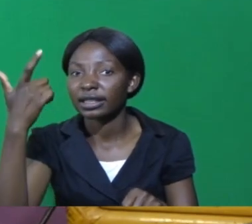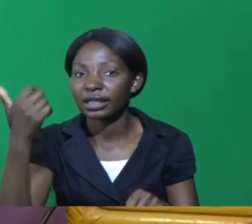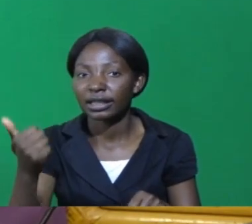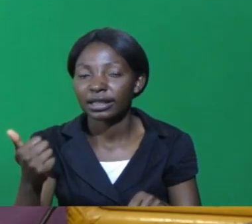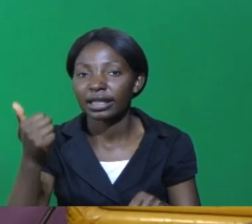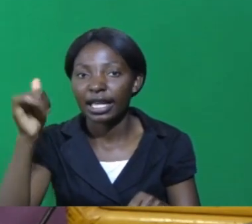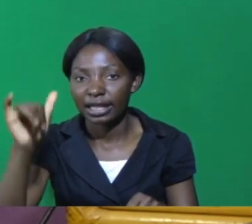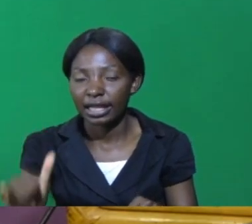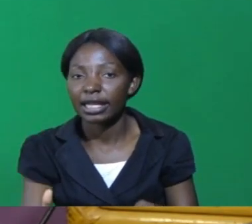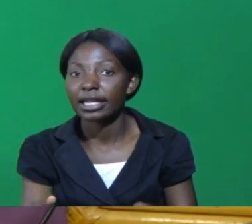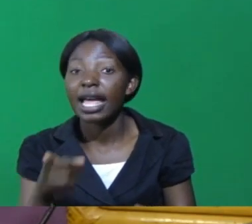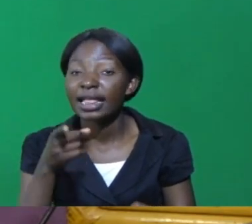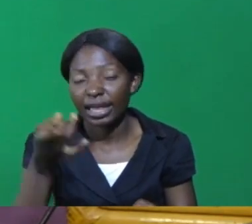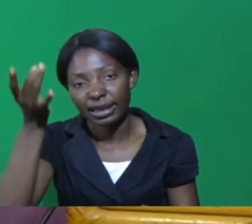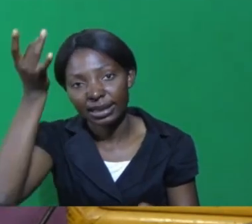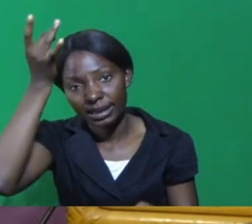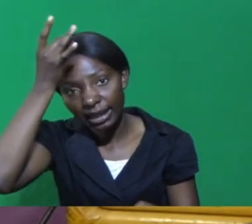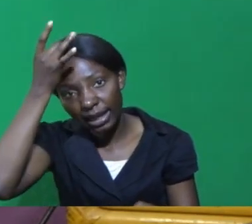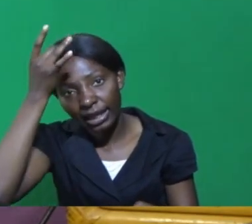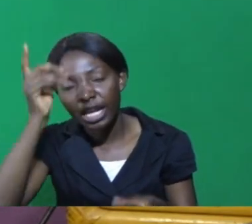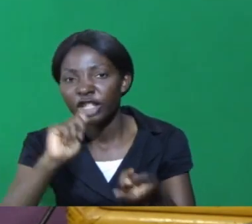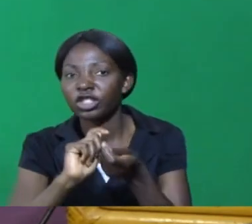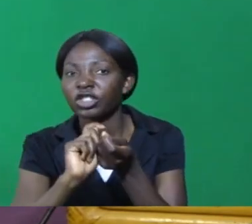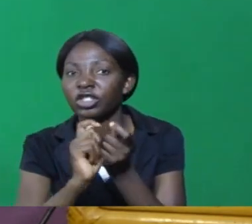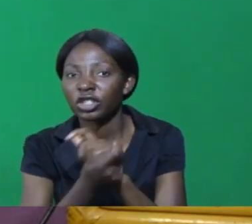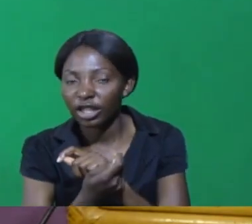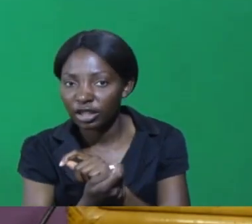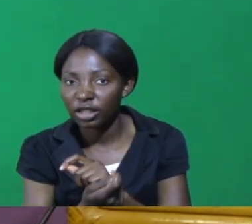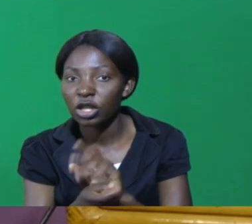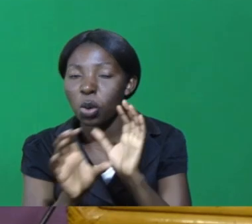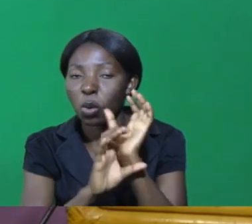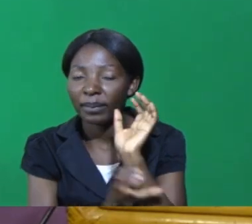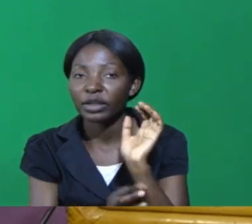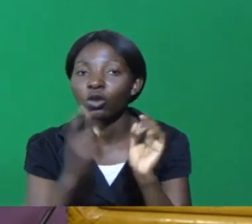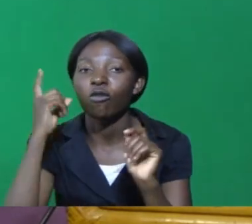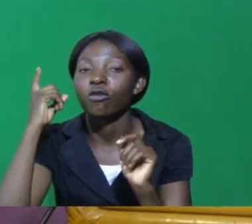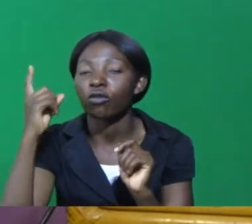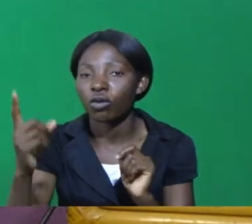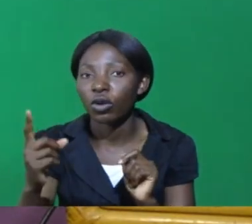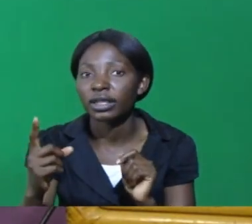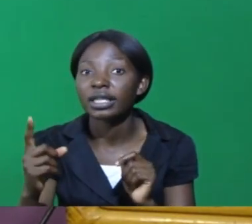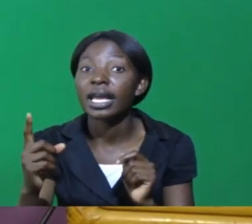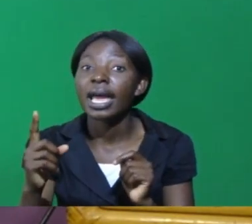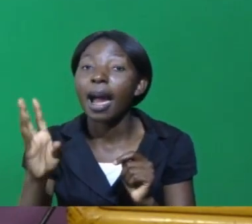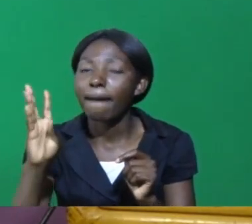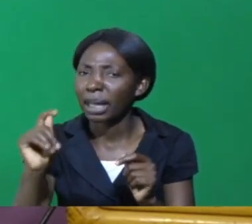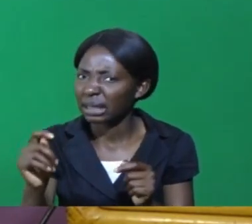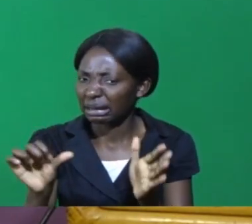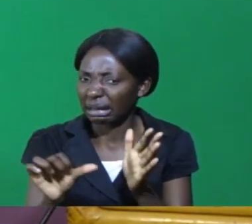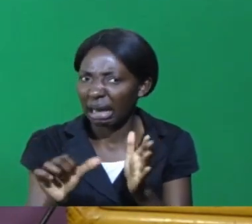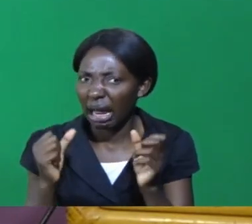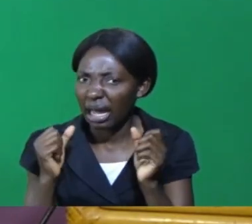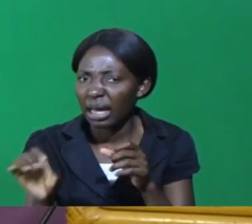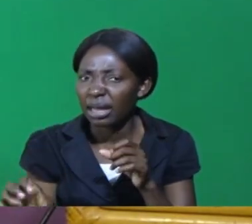ye1260 years. Mambo uyu akachinja kana kuti akafunga kuchinja mitemo yaMwari kunyange